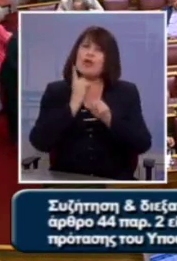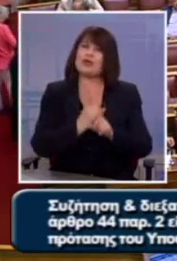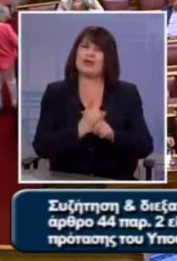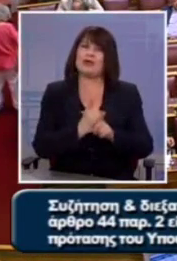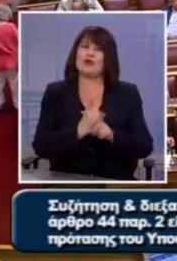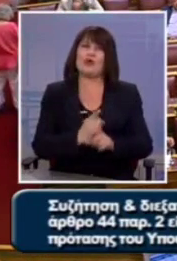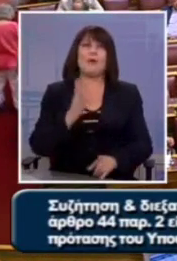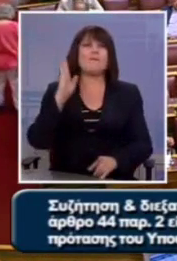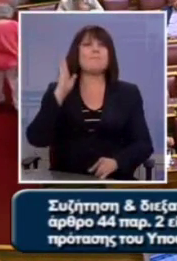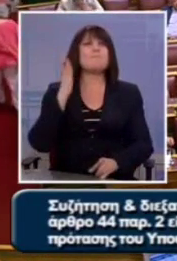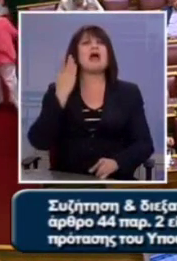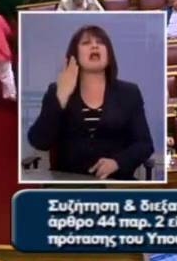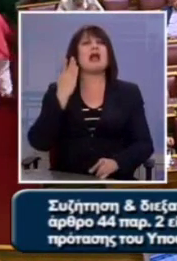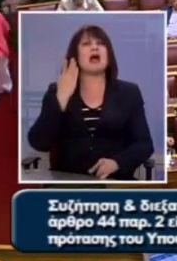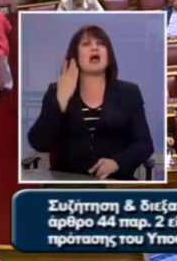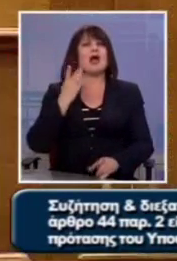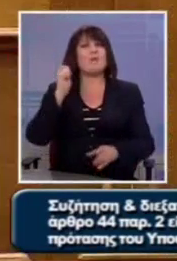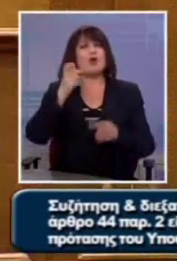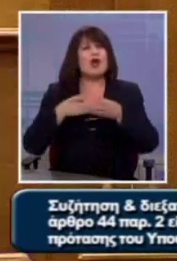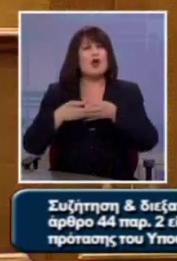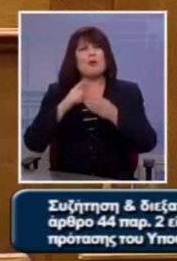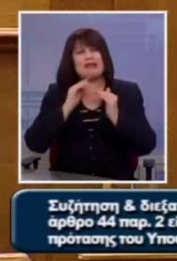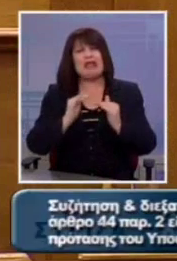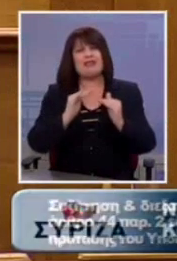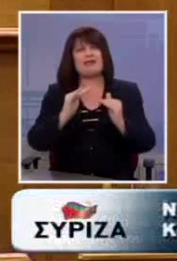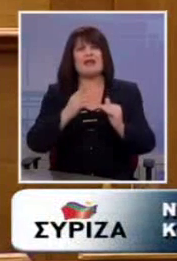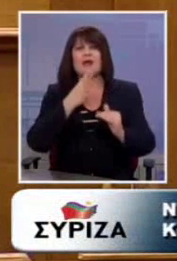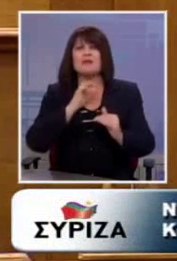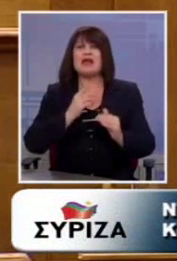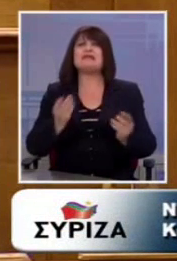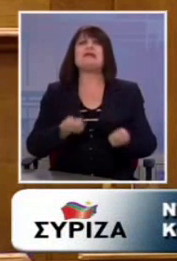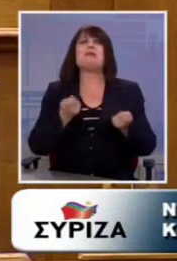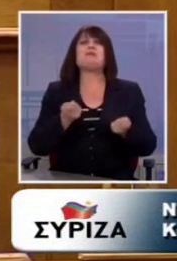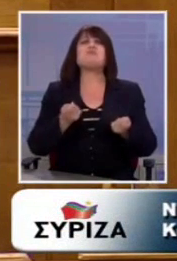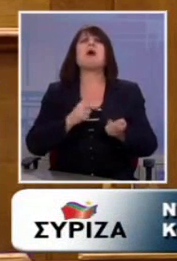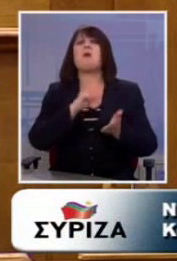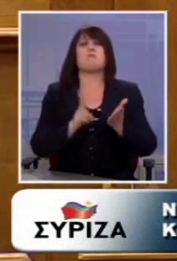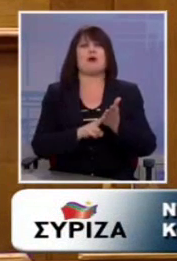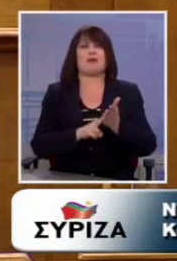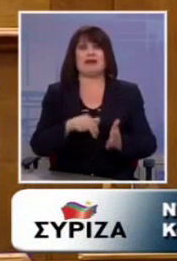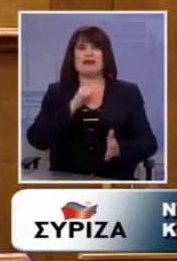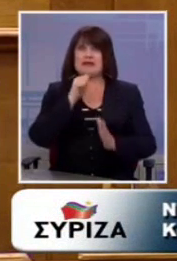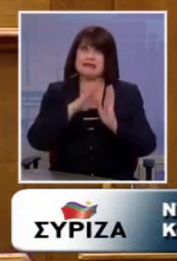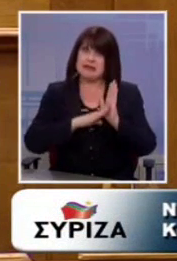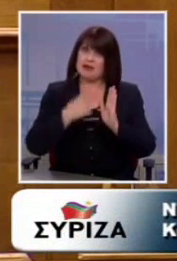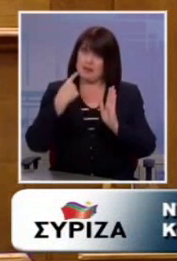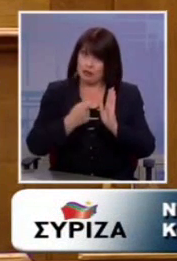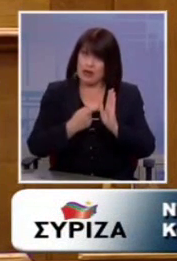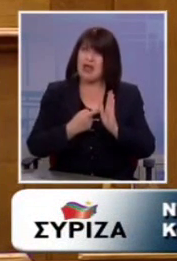με τον παλαιοκομματισμό επί τόσα χρόνια, ήταν μια απαγορευμένη πρακτική στην ουσία, παρότι το Σύνταγμα την